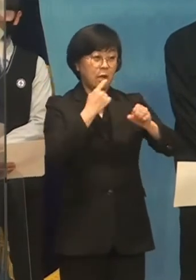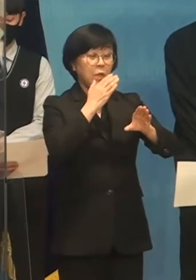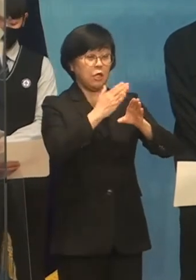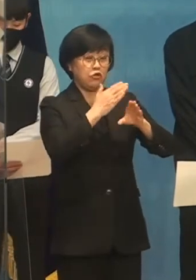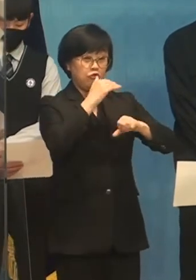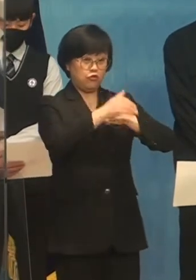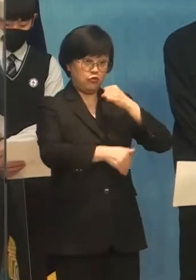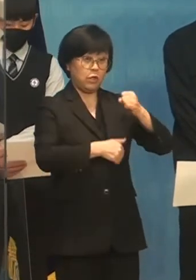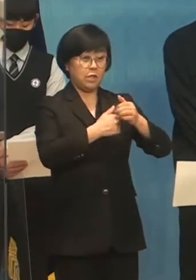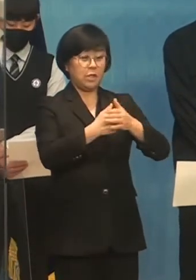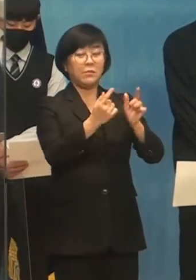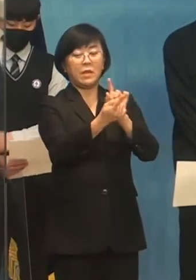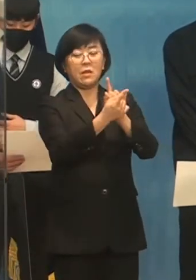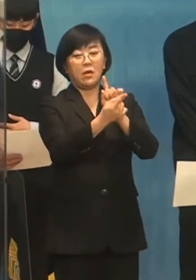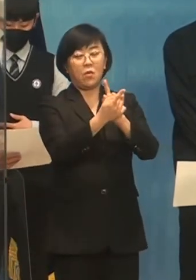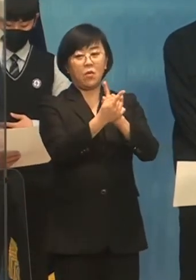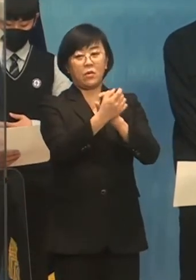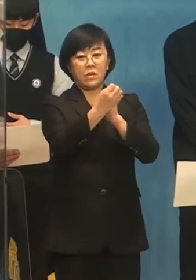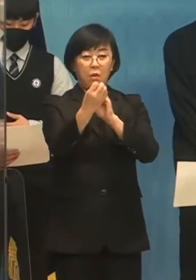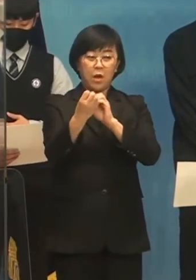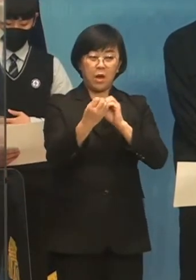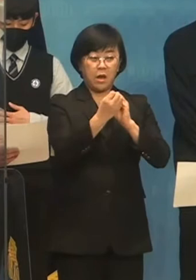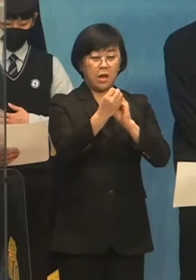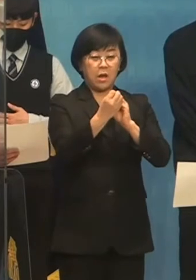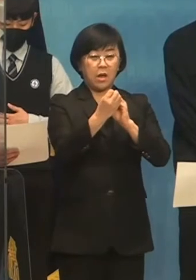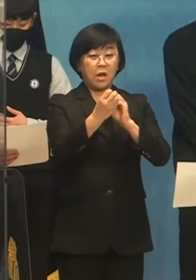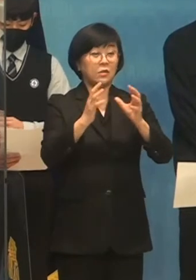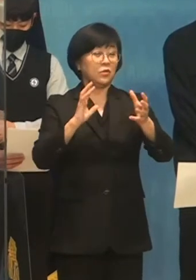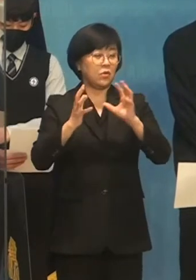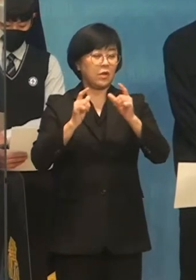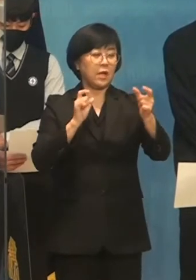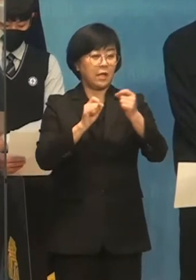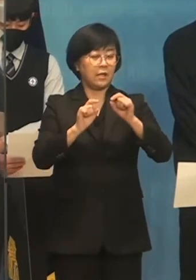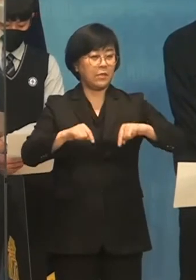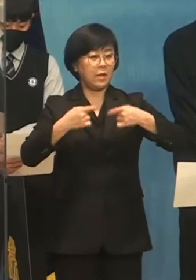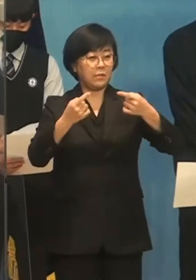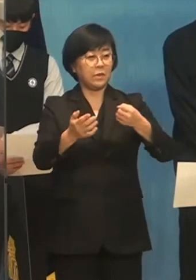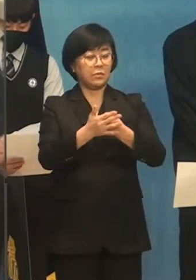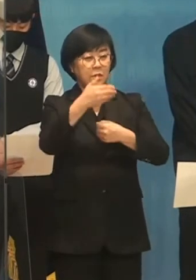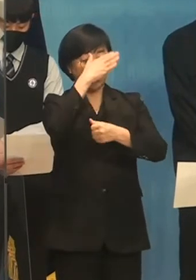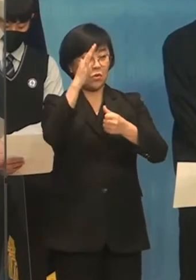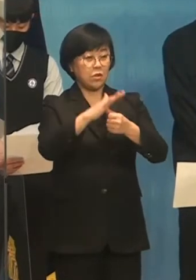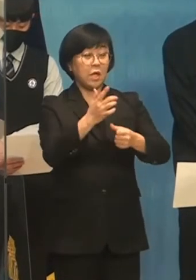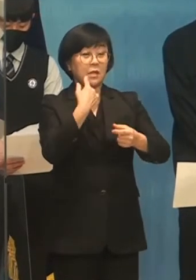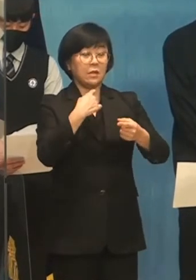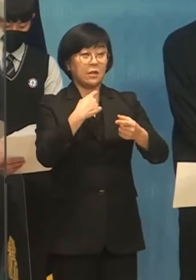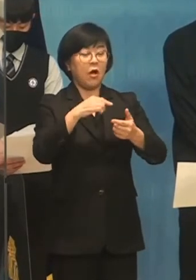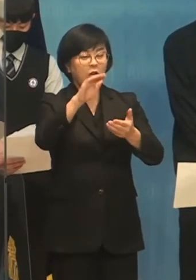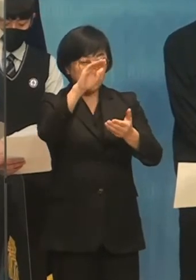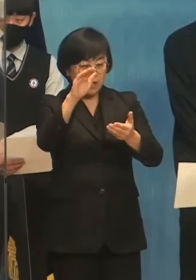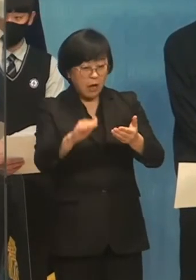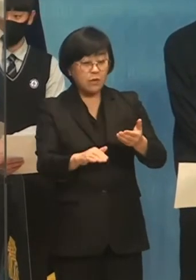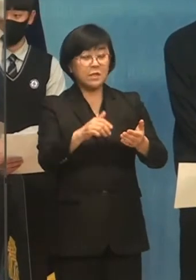민주주의를 접하고 대화와 토론을 가까이 하게 되는 청소년 당원제를